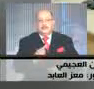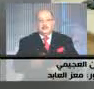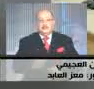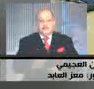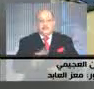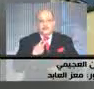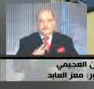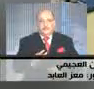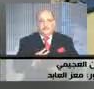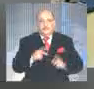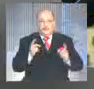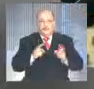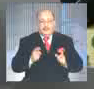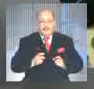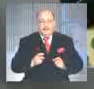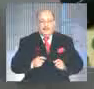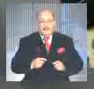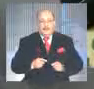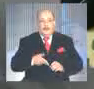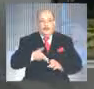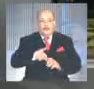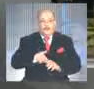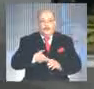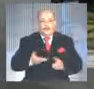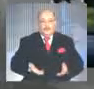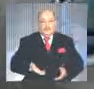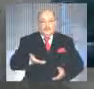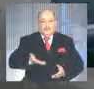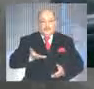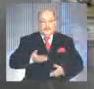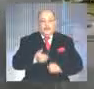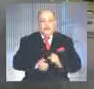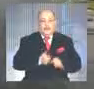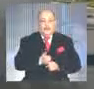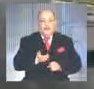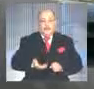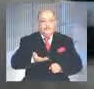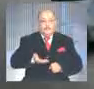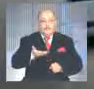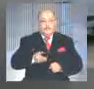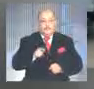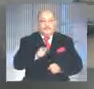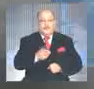والتي شرفت على الانتهاء في انتظار ما سيسفر عنه الملتقى الوطني في الأيام القادمة.